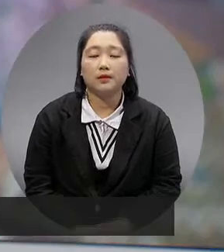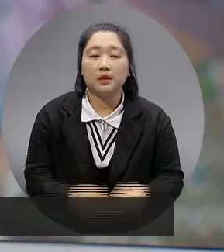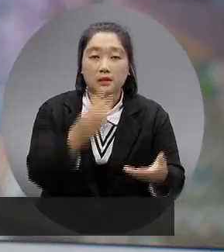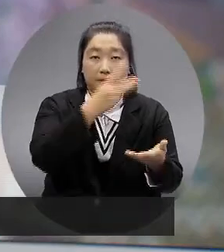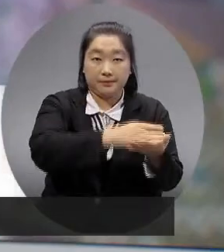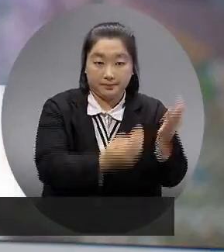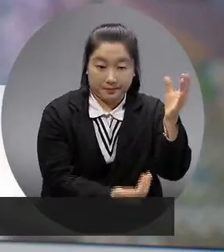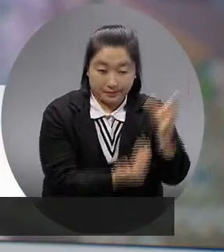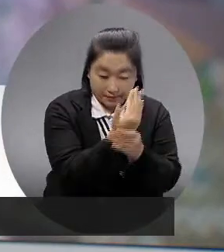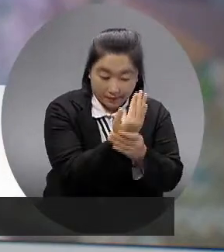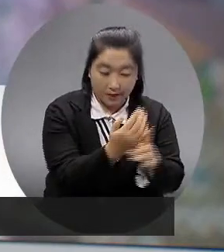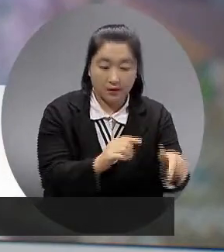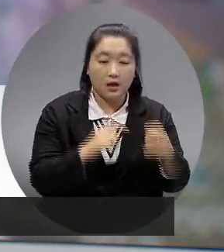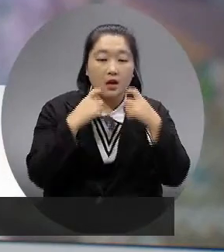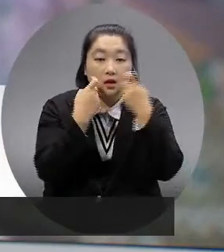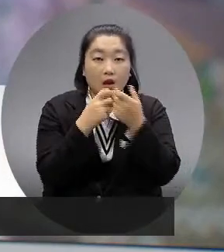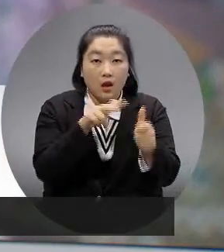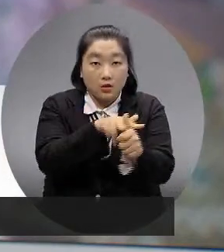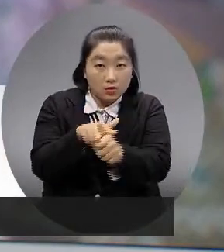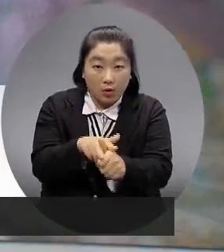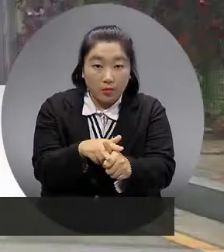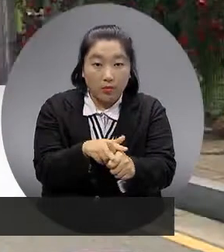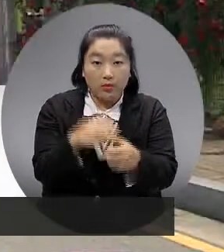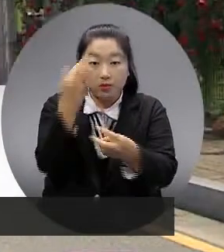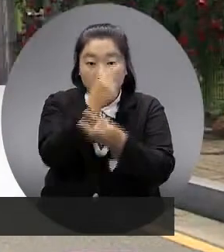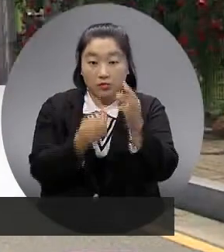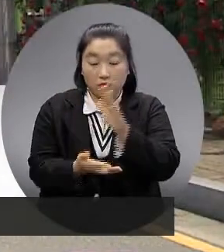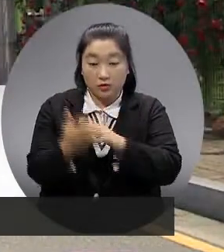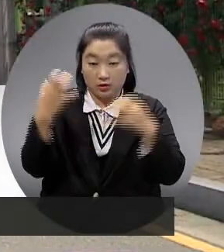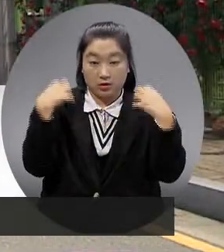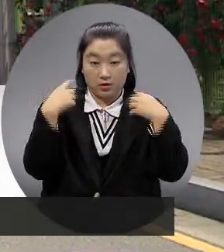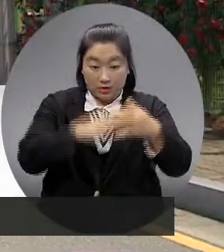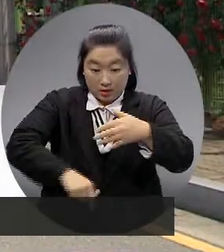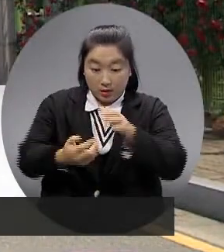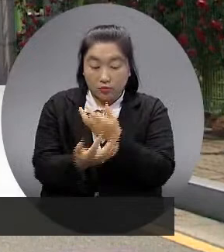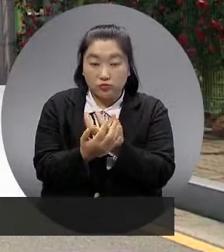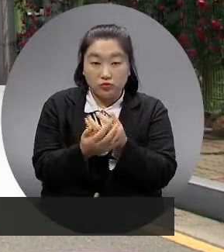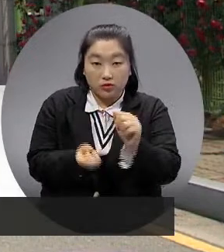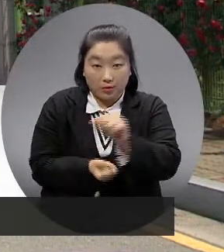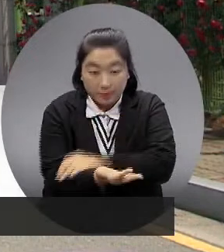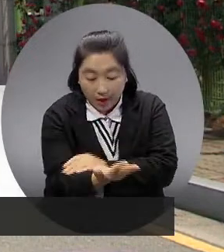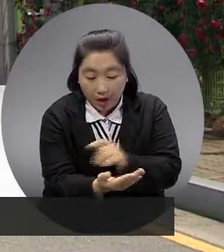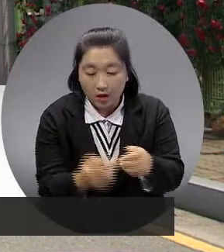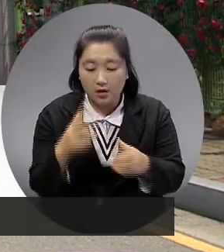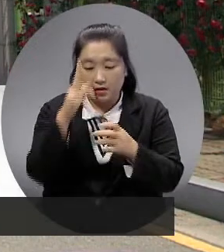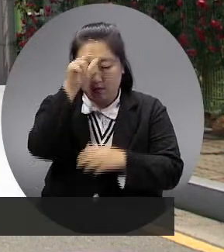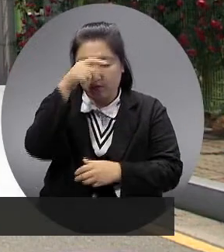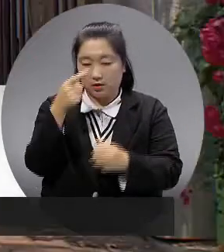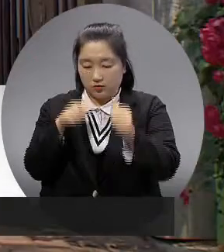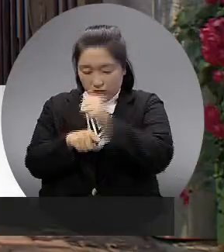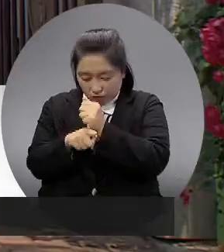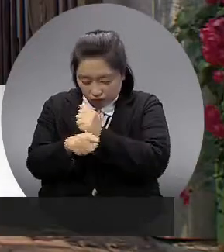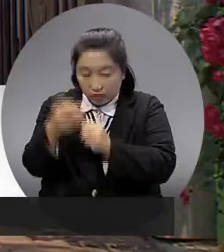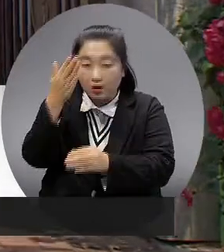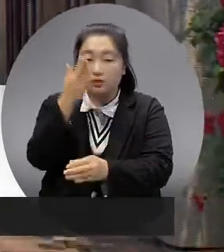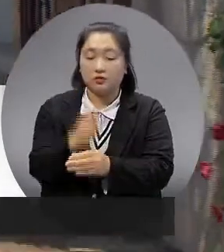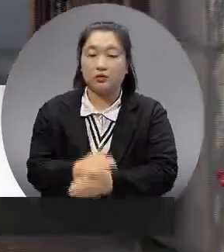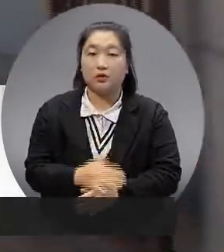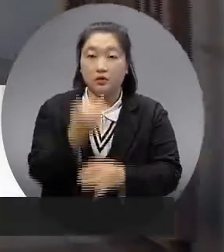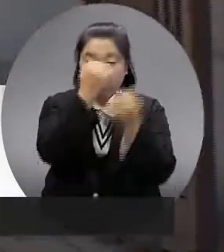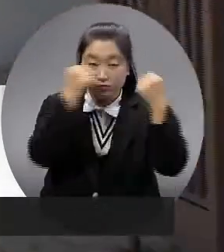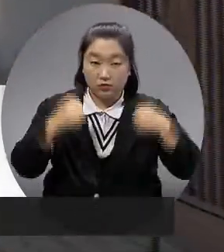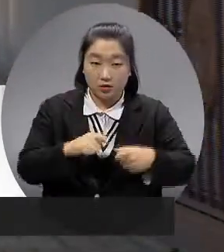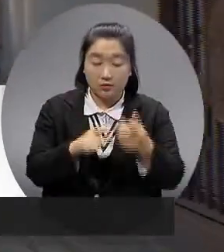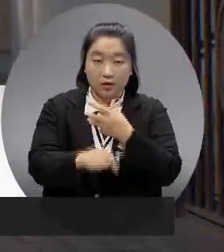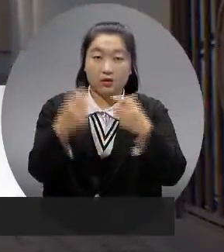이태원 참사 희생자의 개인정보가 담긴 청주시청 내부 문서가 유출돼 경찰이 수사에 나섰습니다.